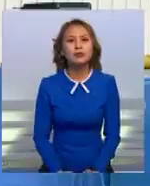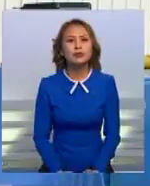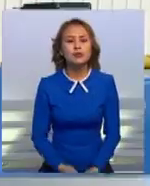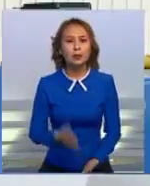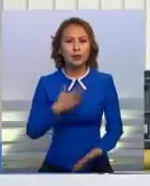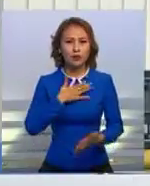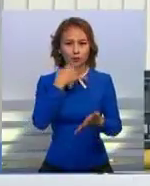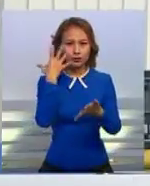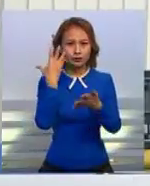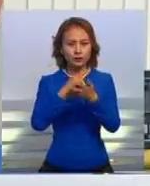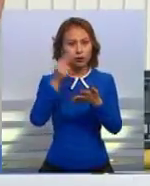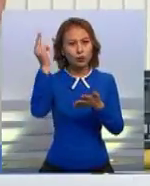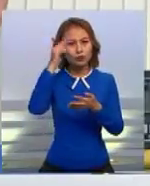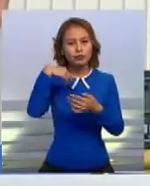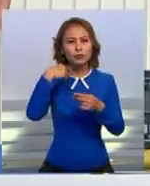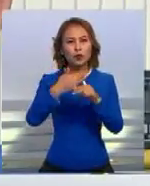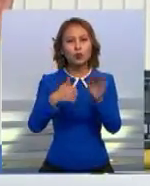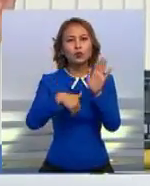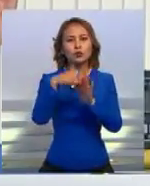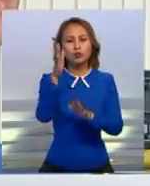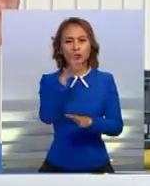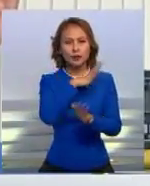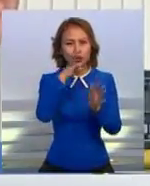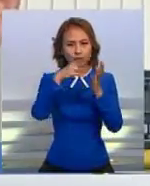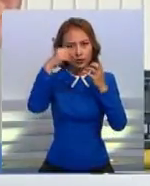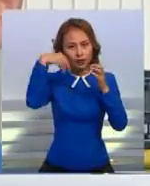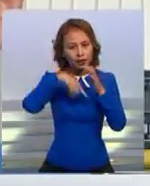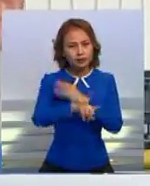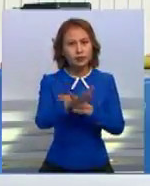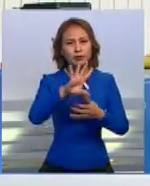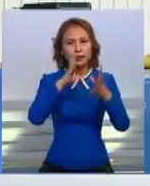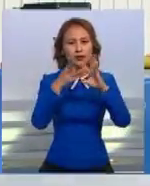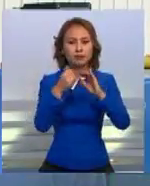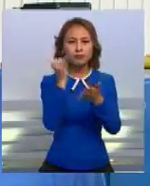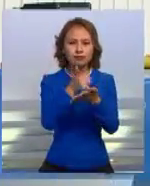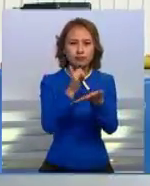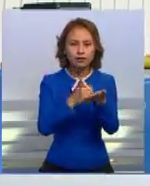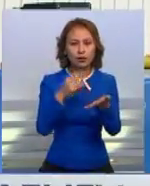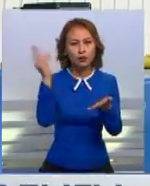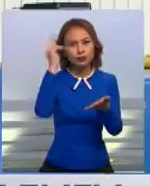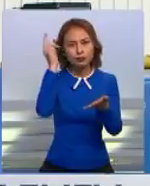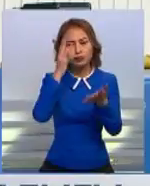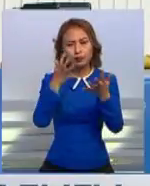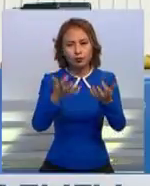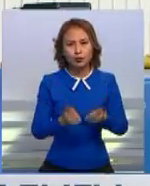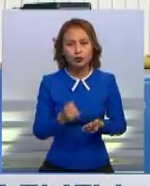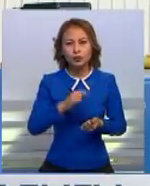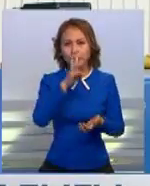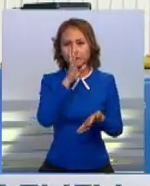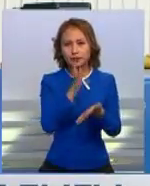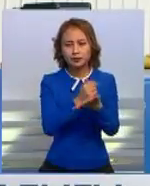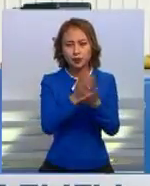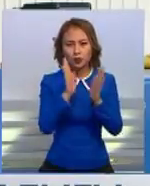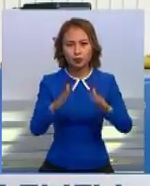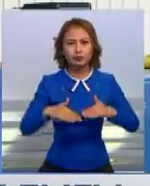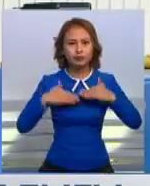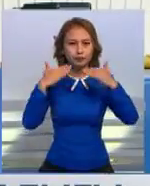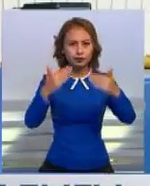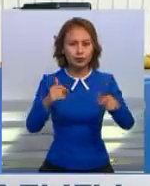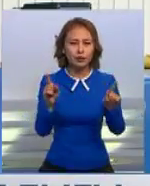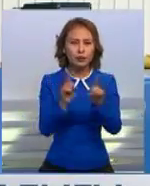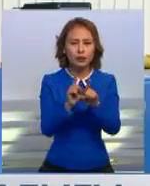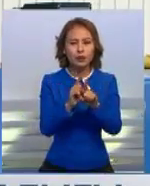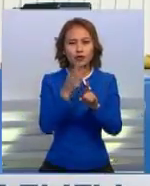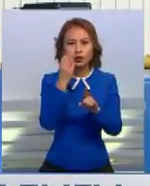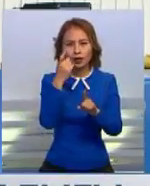Мен өзімнің біліктілігімді арттырғым келеді. Жерасты электрослесарь мамандығы бойынша білім алып жатырмын. Жалақым да өседі. Көбірек шахта